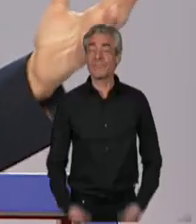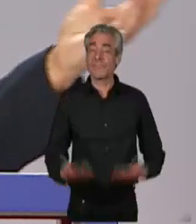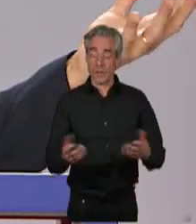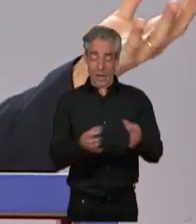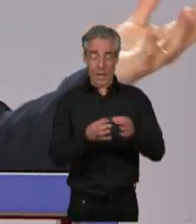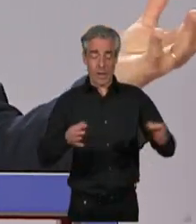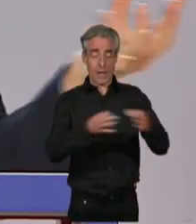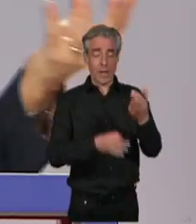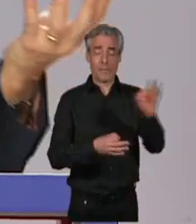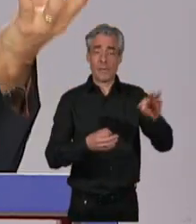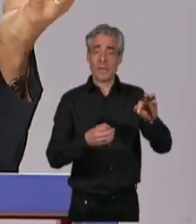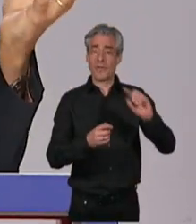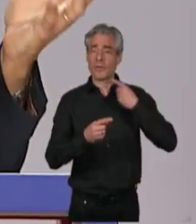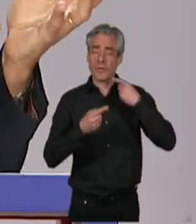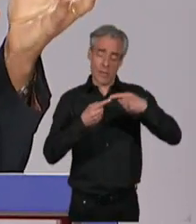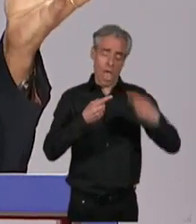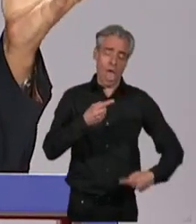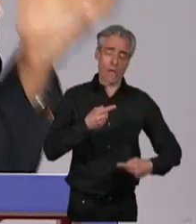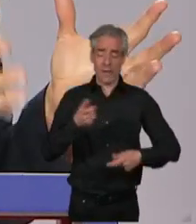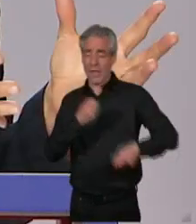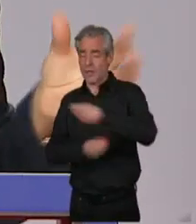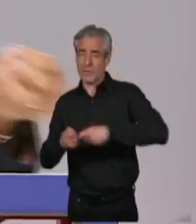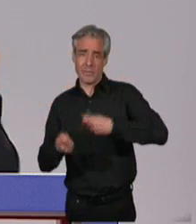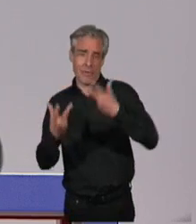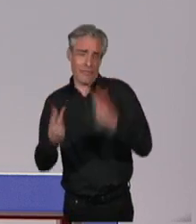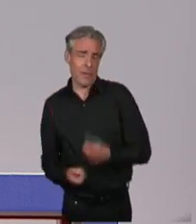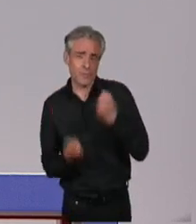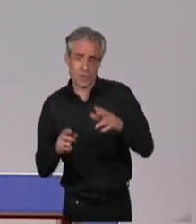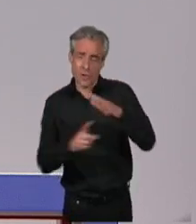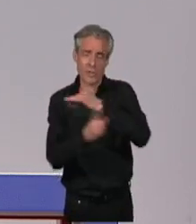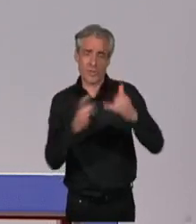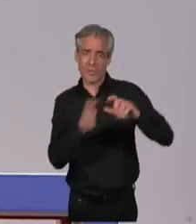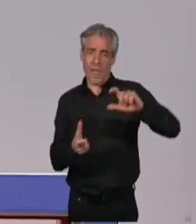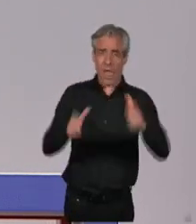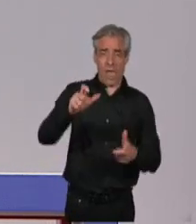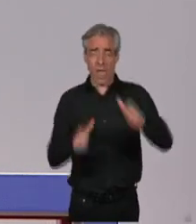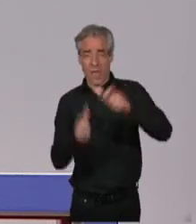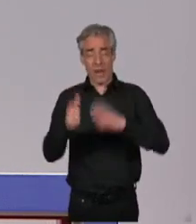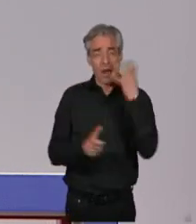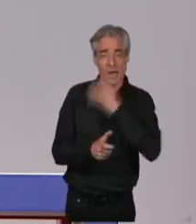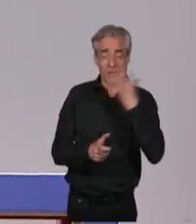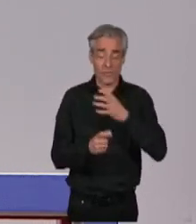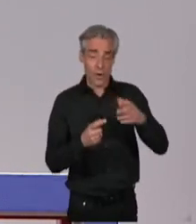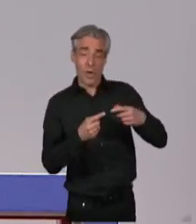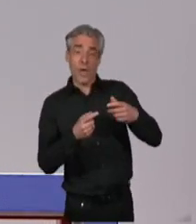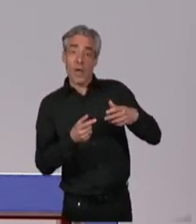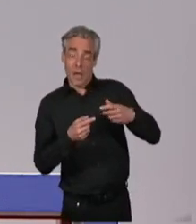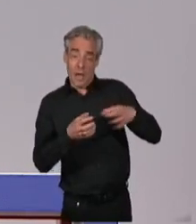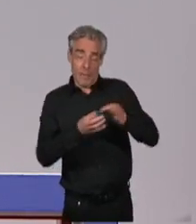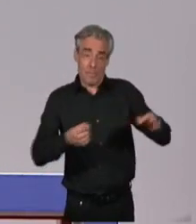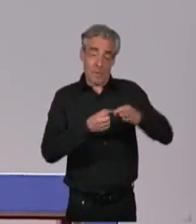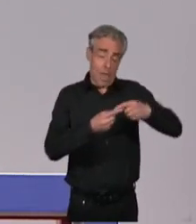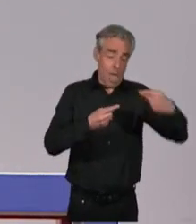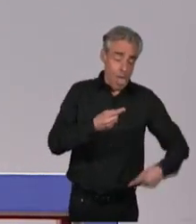Un pays surendetté est un pays économiquement faible, socialement suicidaire. Un pays surendetté